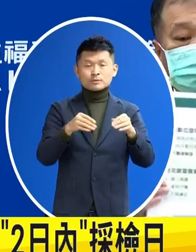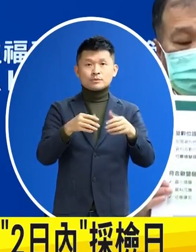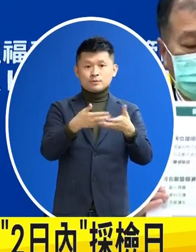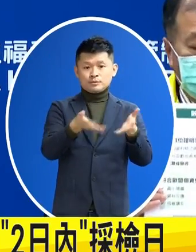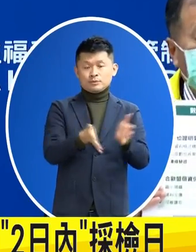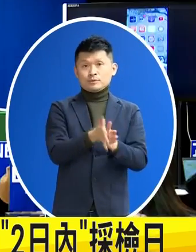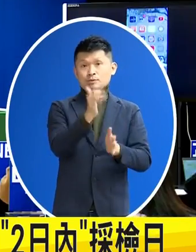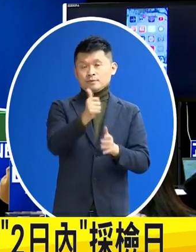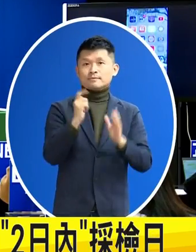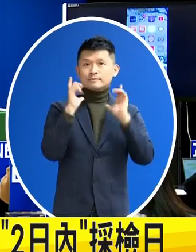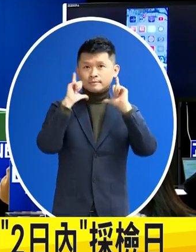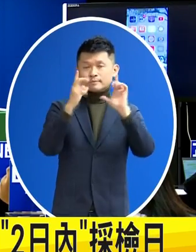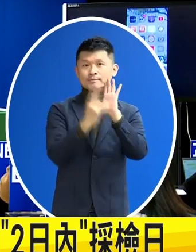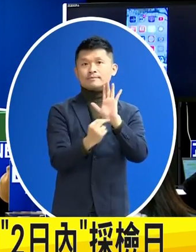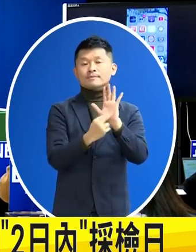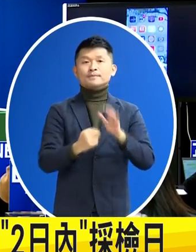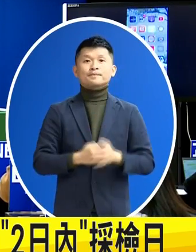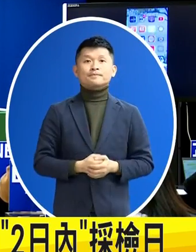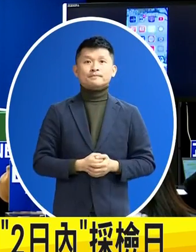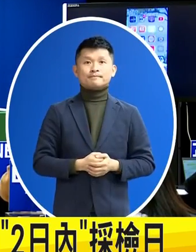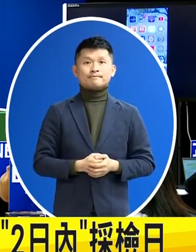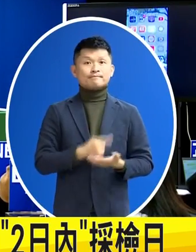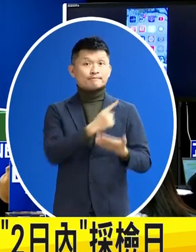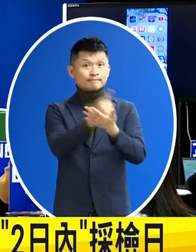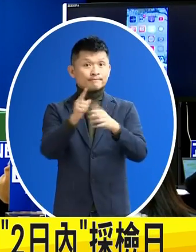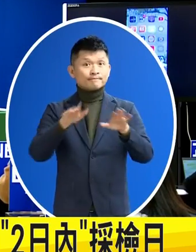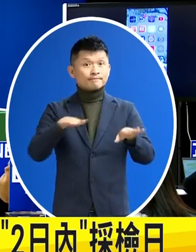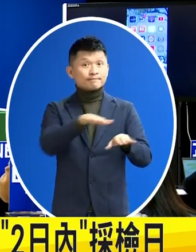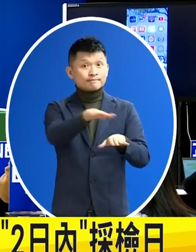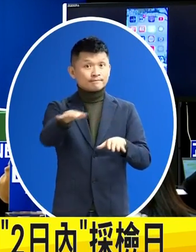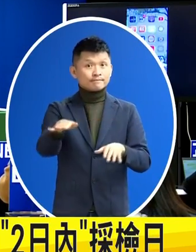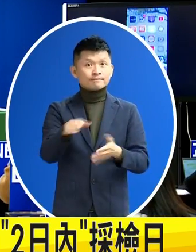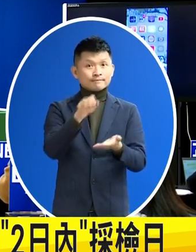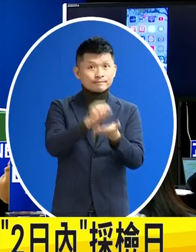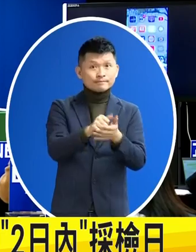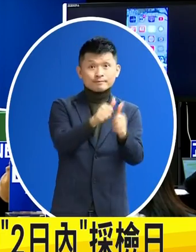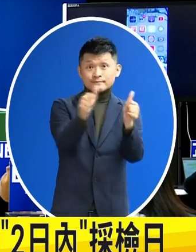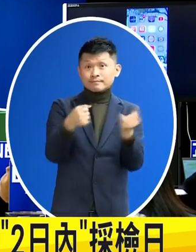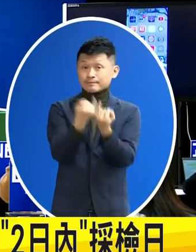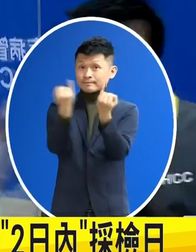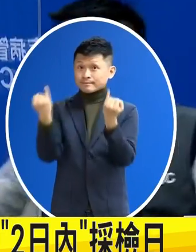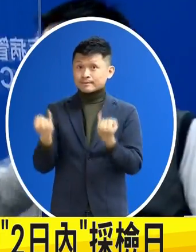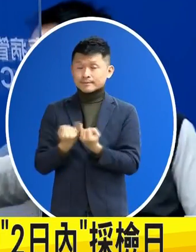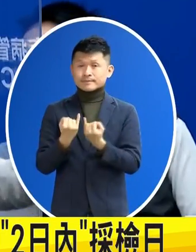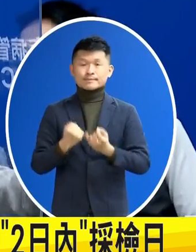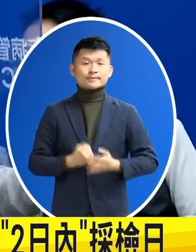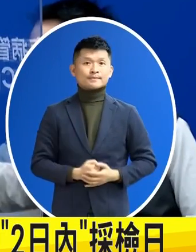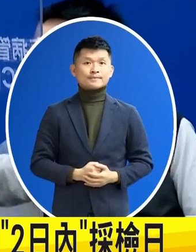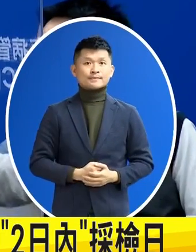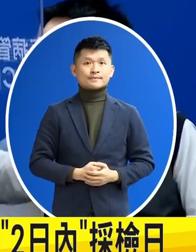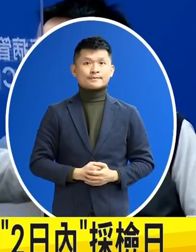说明。 好，各位现场媒体女士先生。